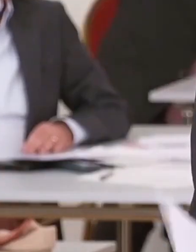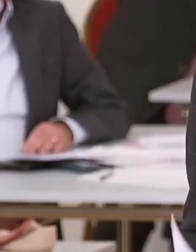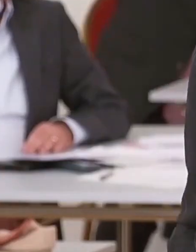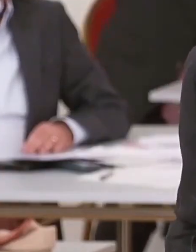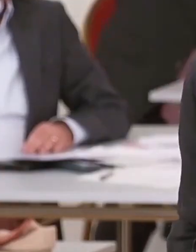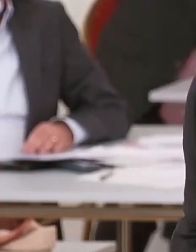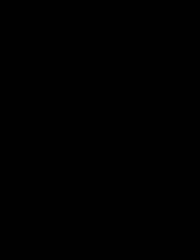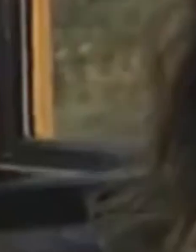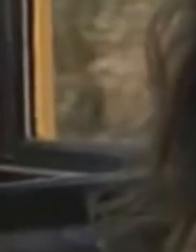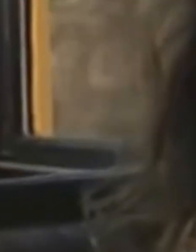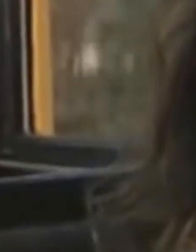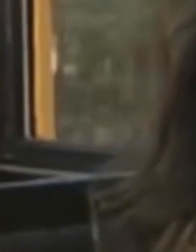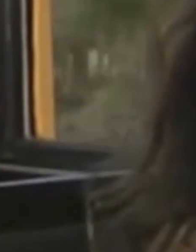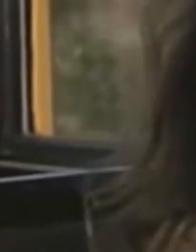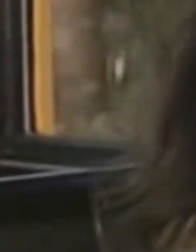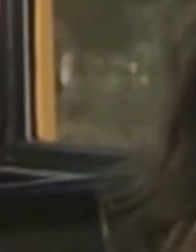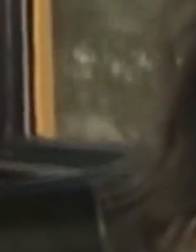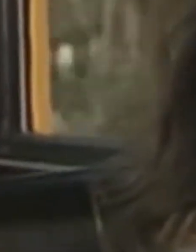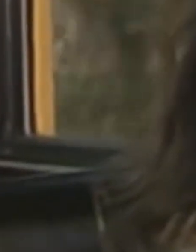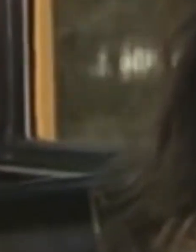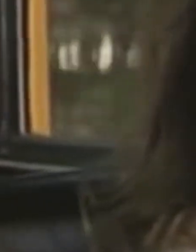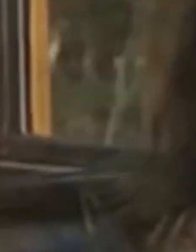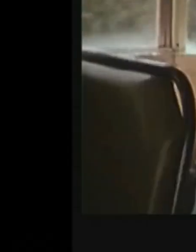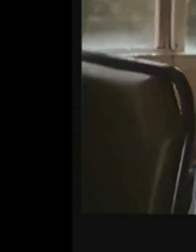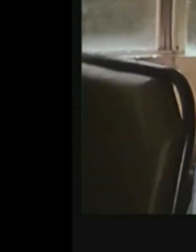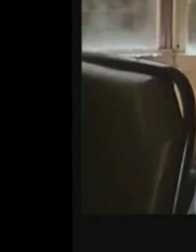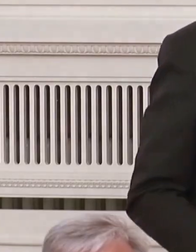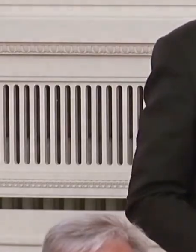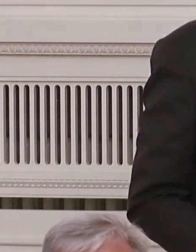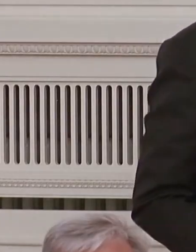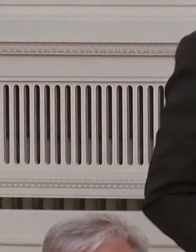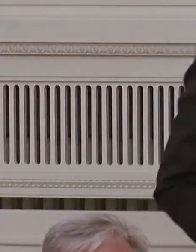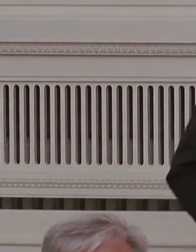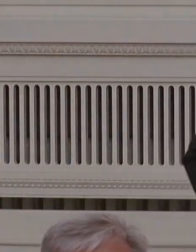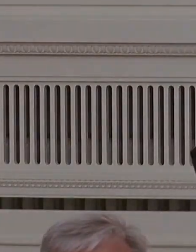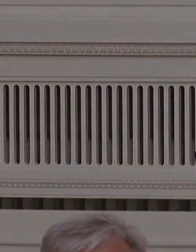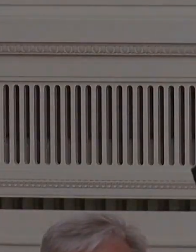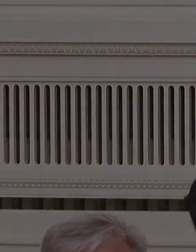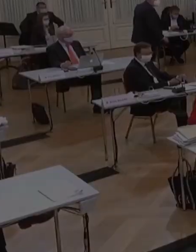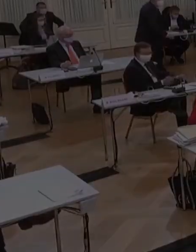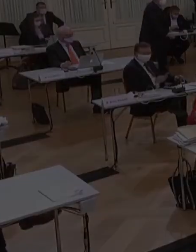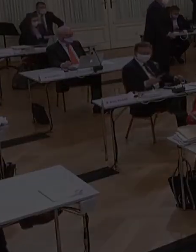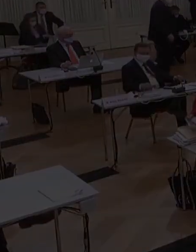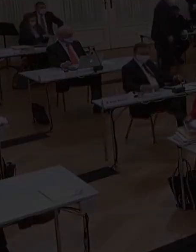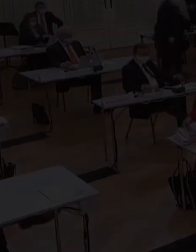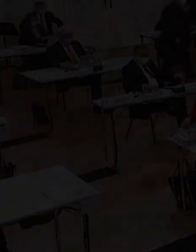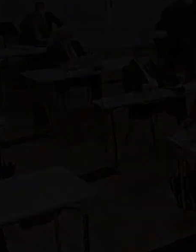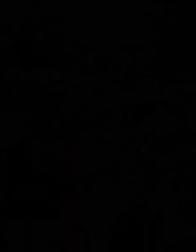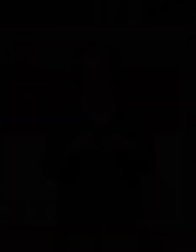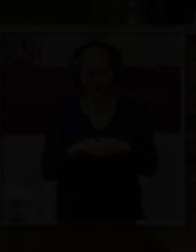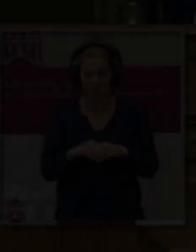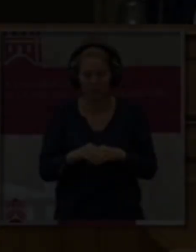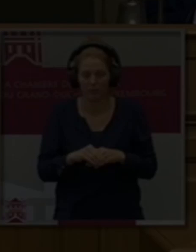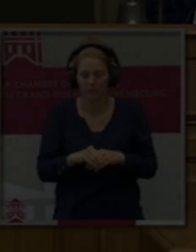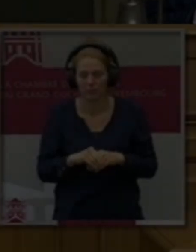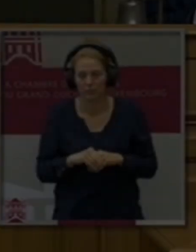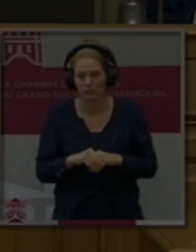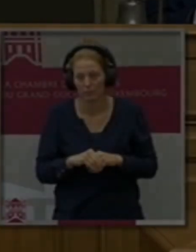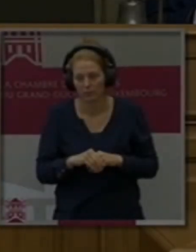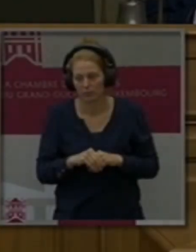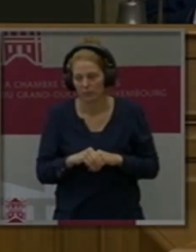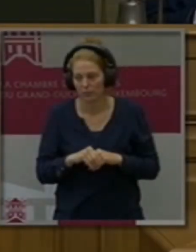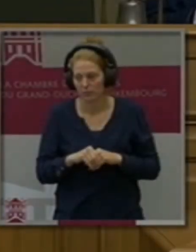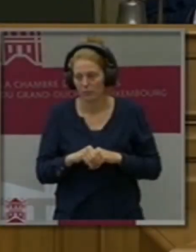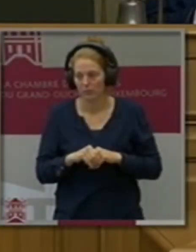Nationalität diskriminiert gehen. Kann es sein, dass du dumm bist oder sowas? Rassist bleibt Rassist, Herr Kartreiser.